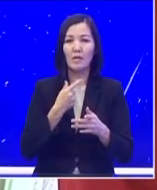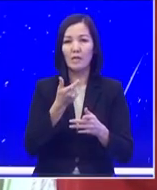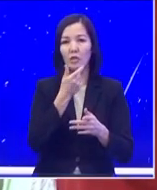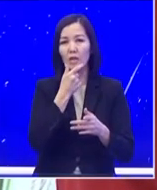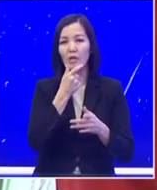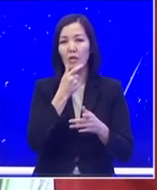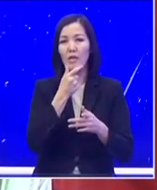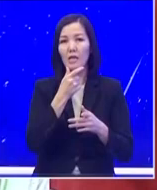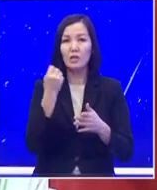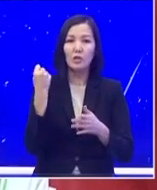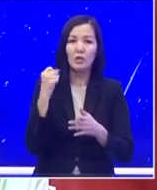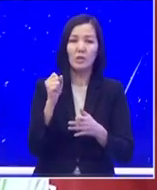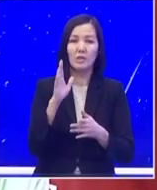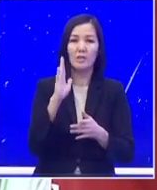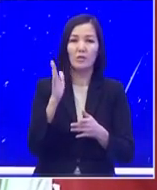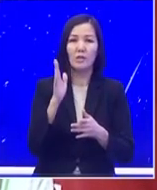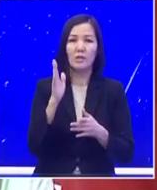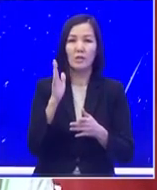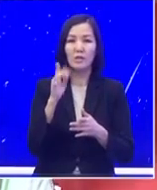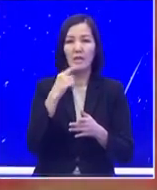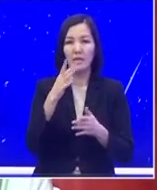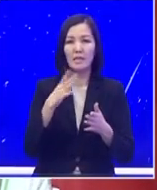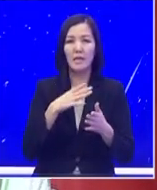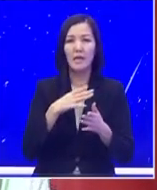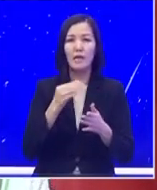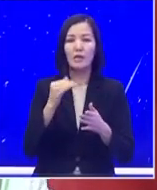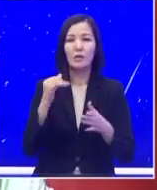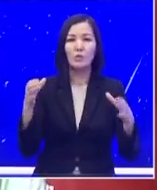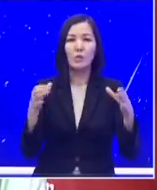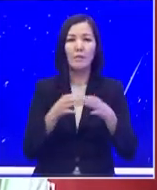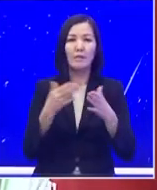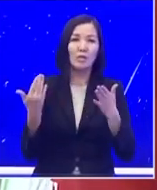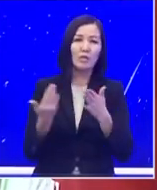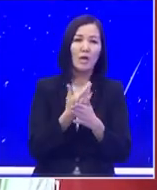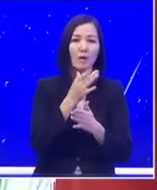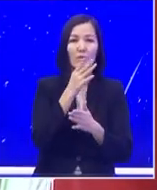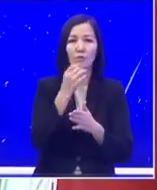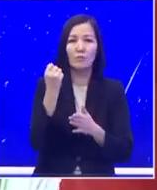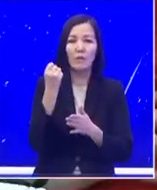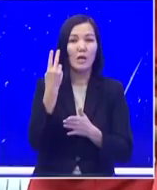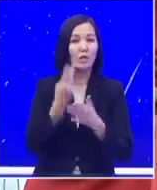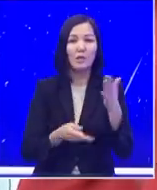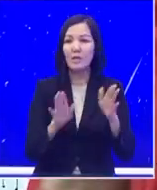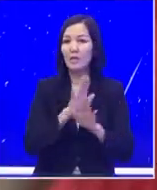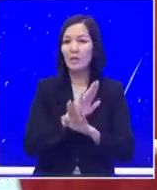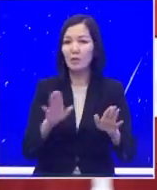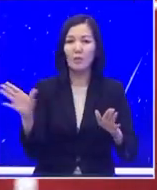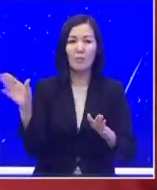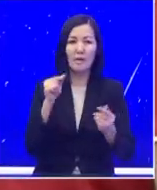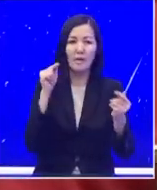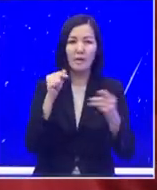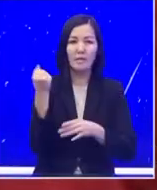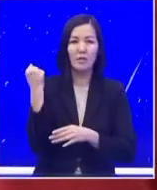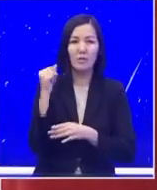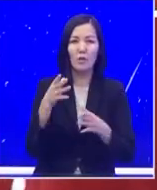жанкүйерлер олардан тек жеңіс күтетіндігін тілге тиек етті. Айта кетейік, жетісу командасы жаңа маусымда жеңіліп көрген жоқ. Барлық қарсыласын